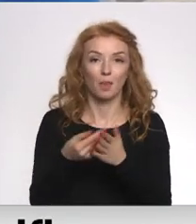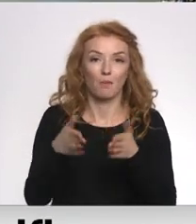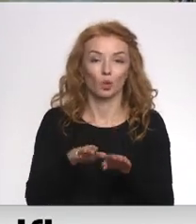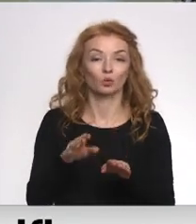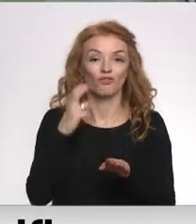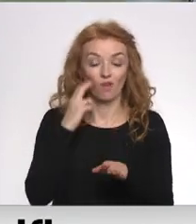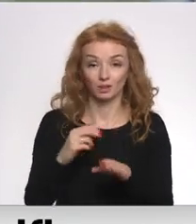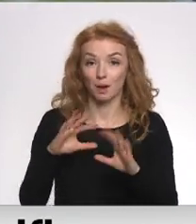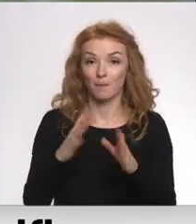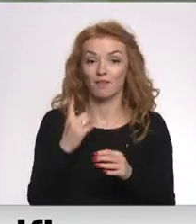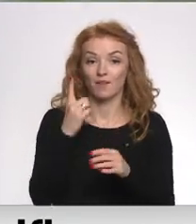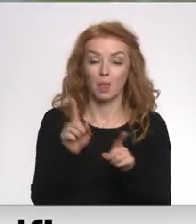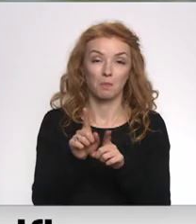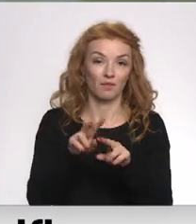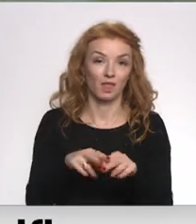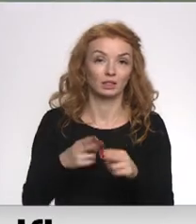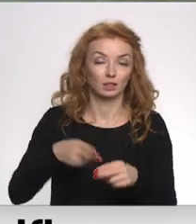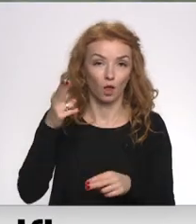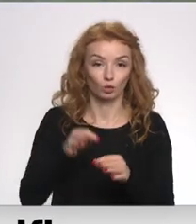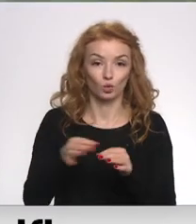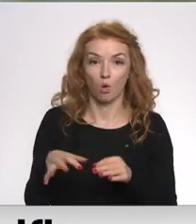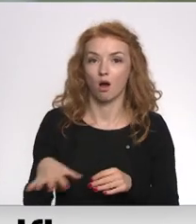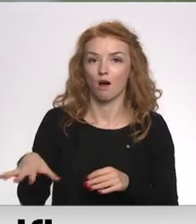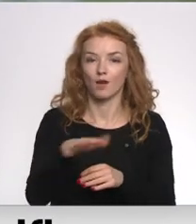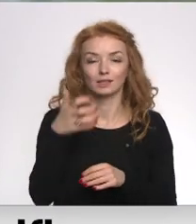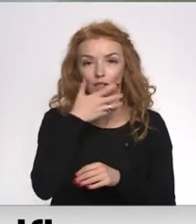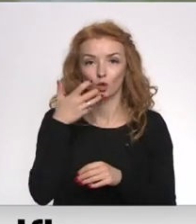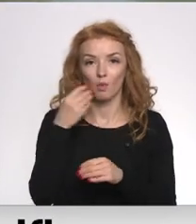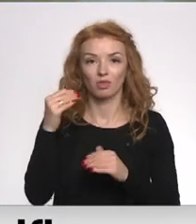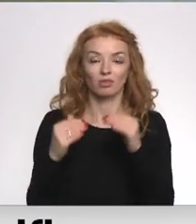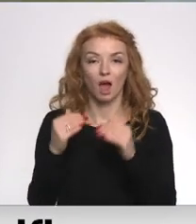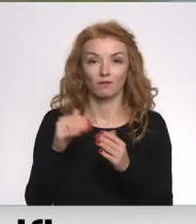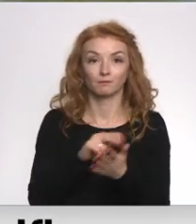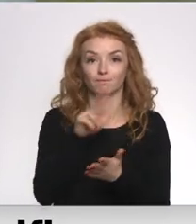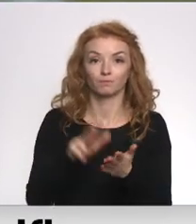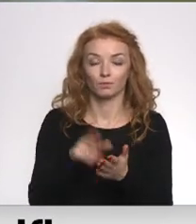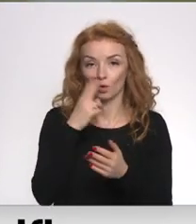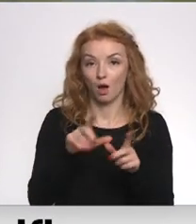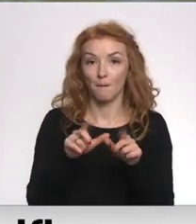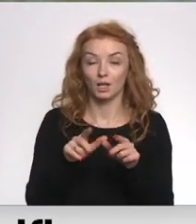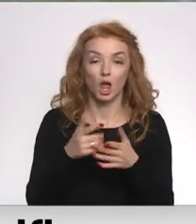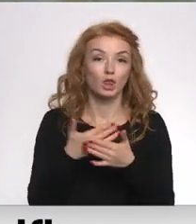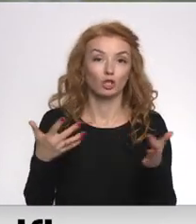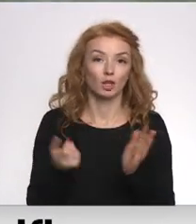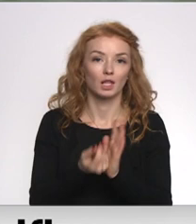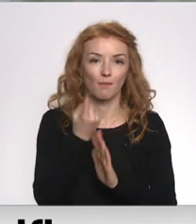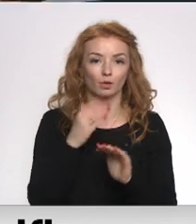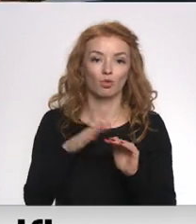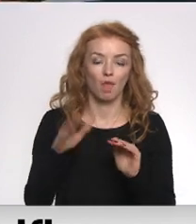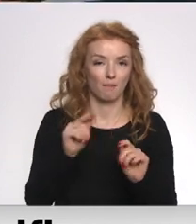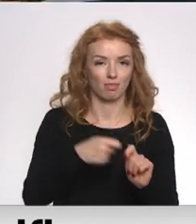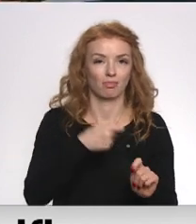iepriekšējā. Viena no tādām ir Saldus novads, kur siltuma tarifa projekts apstiprināšanā ir no aprīļa, dažādu iemeslu dēļ